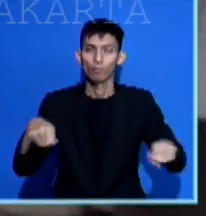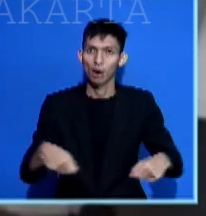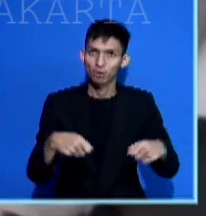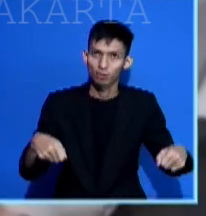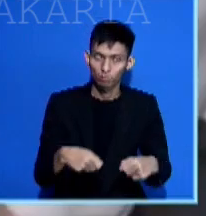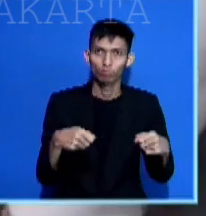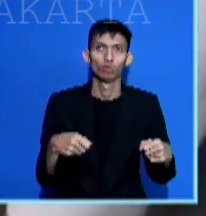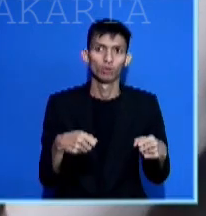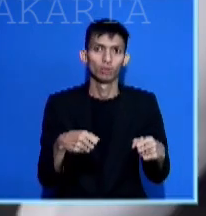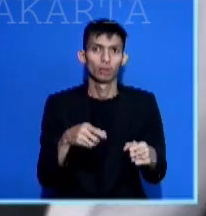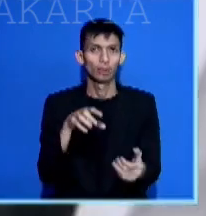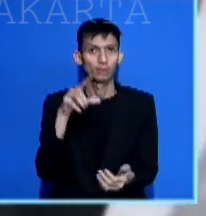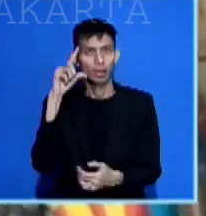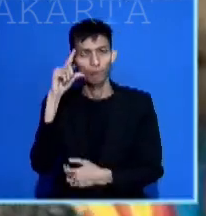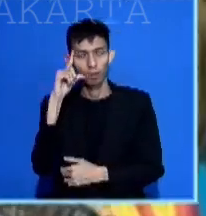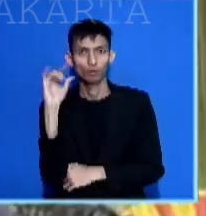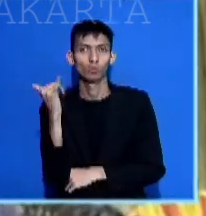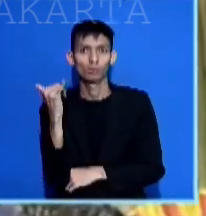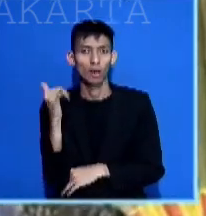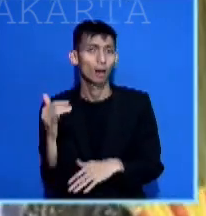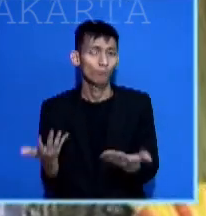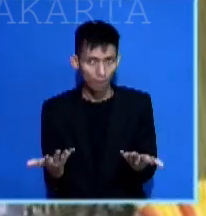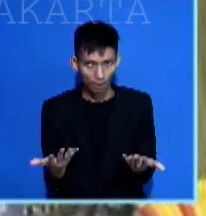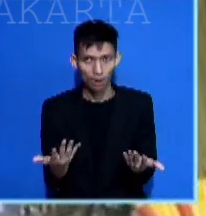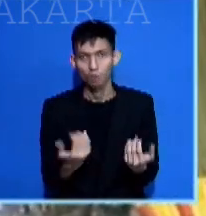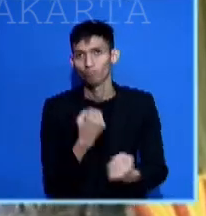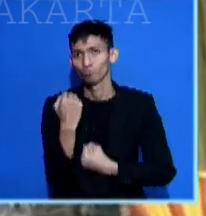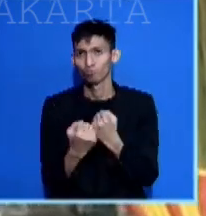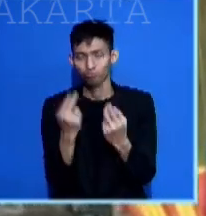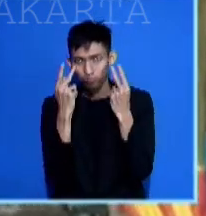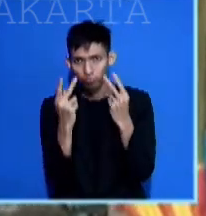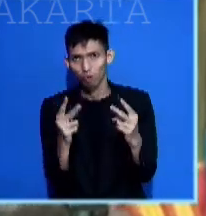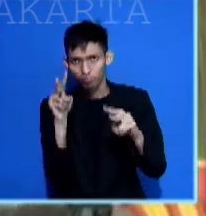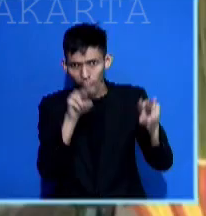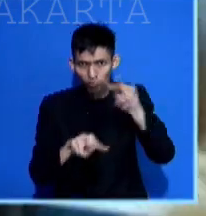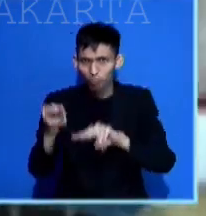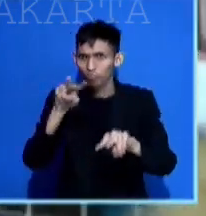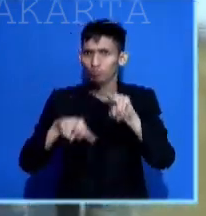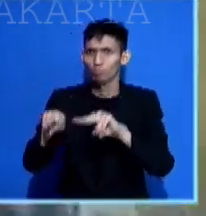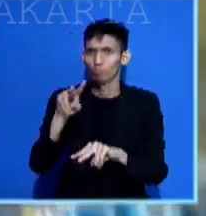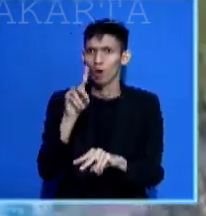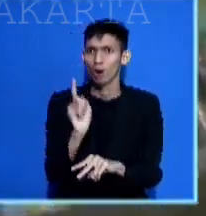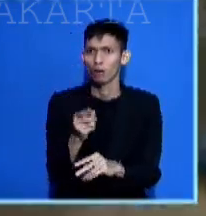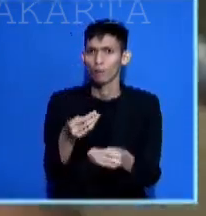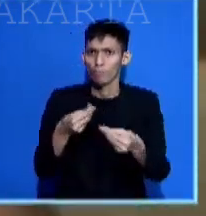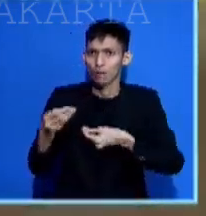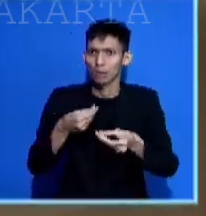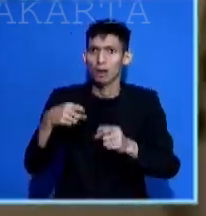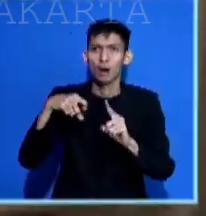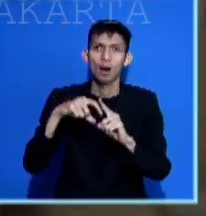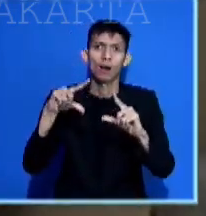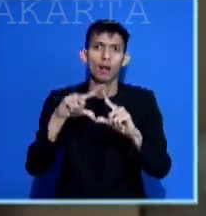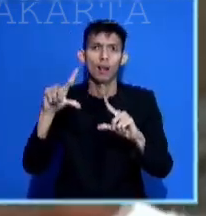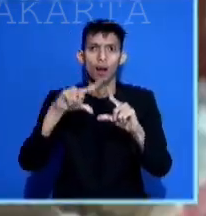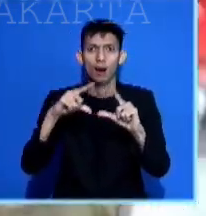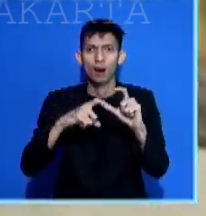Kalasan Sleman Daerah Istimewa Yogyakarta mulai melakukan pengecekan. Salah satunya di Pasar Kalasan yang lokasinya tepat di tepi